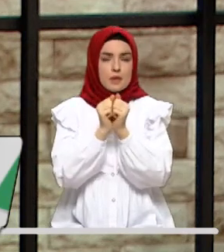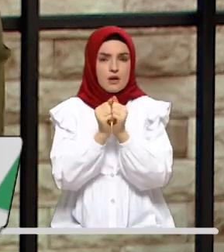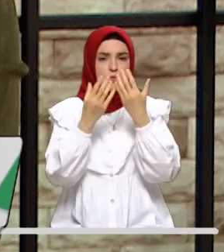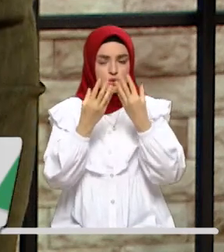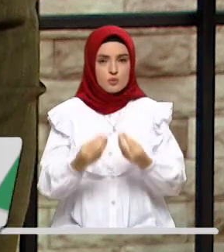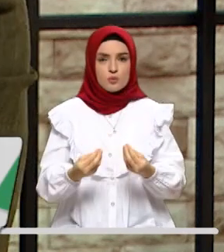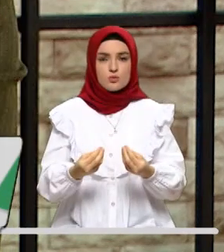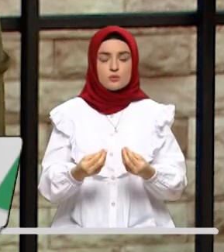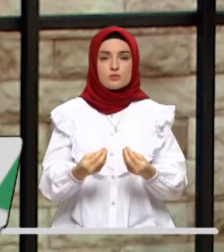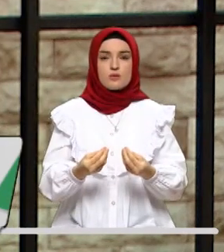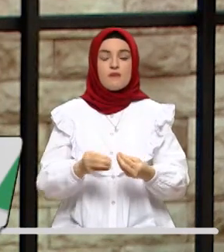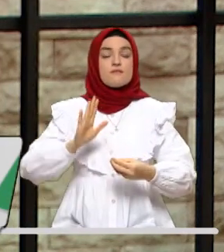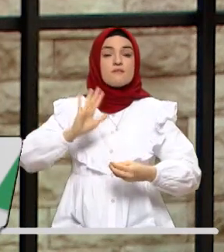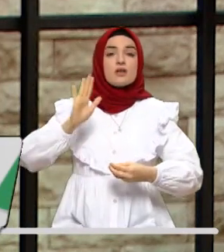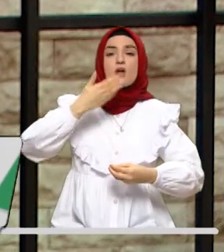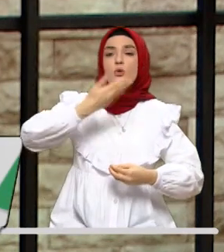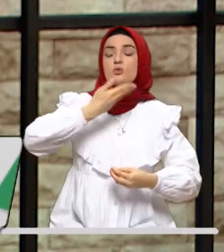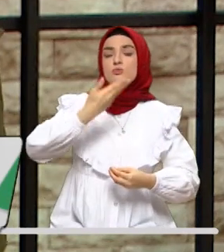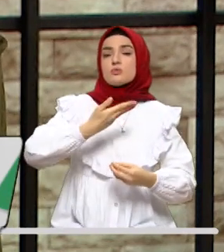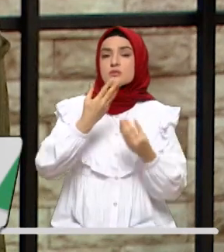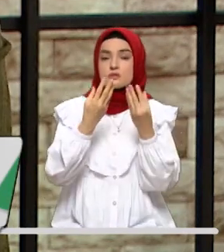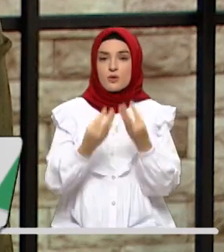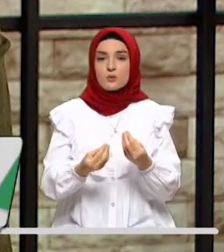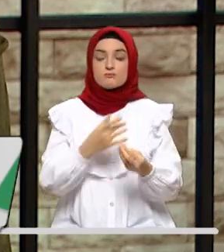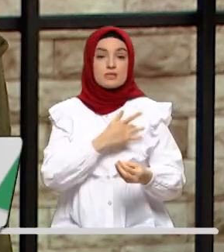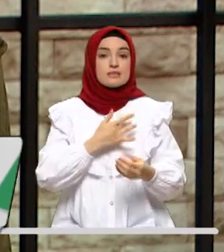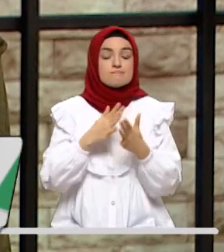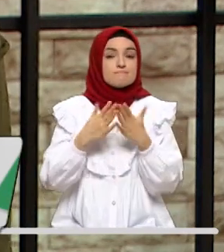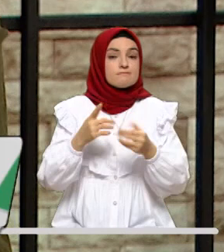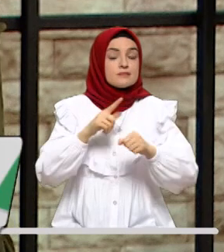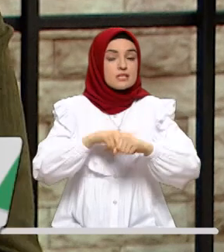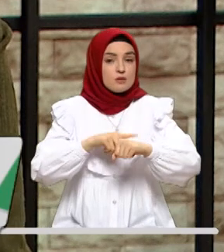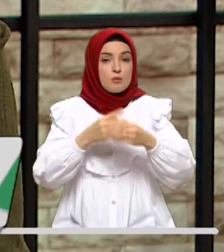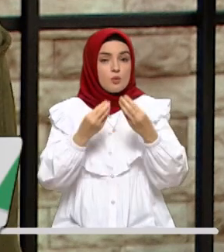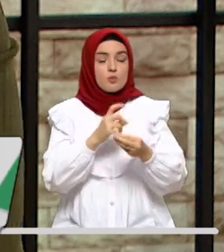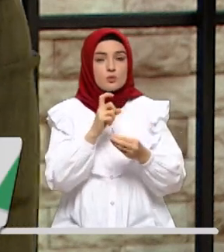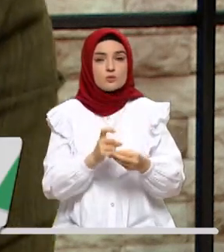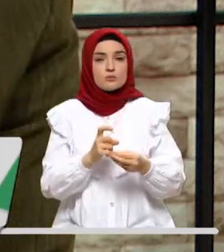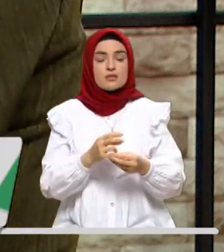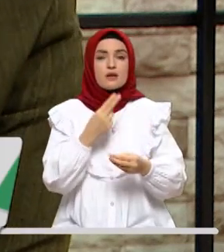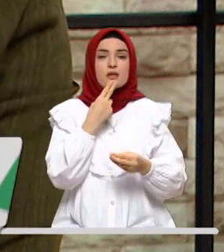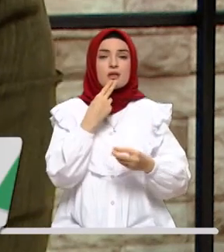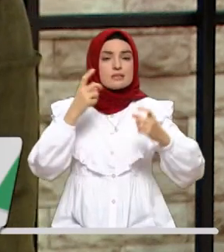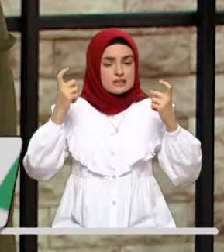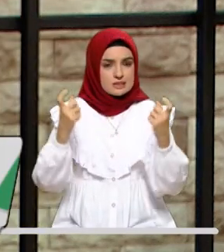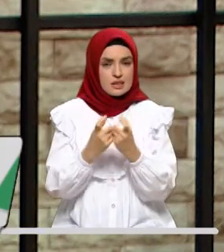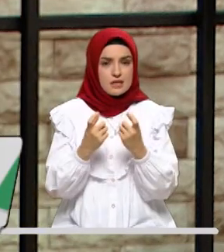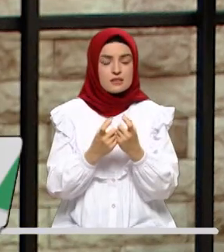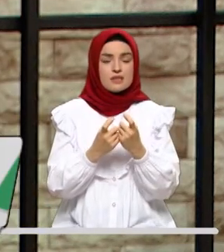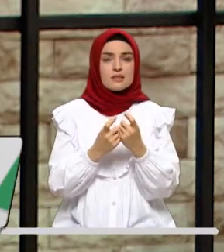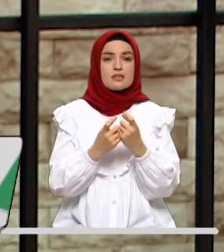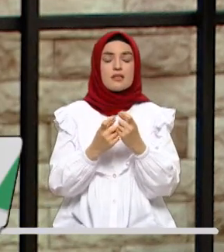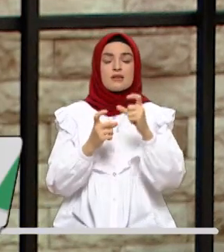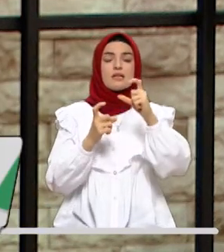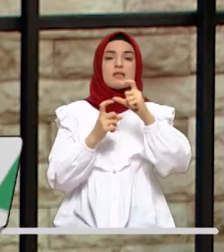erkeğimize de veda hutbesinde geldi. Anadolu'ya ne zaman tevarüs etti biliyor musunuz? İlk kadın dernekleri, ilk sivil toplum örgütleri ne